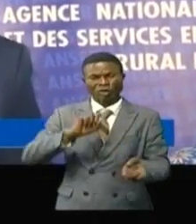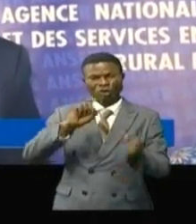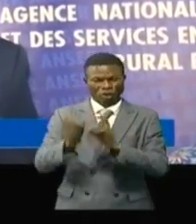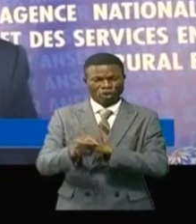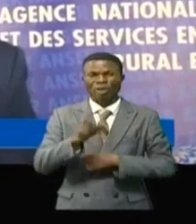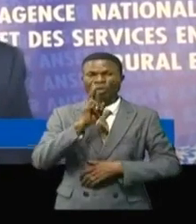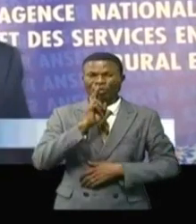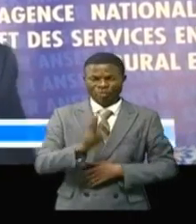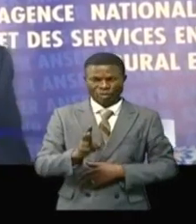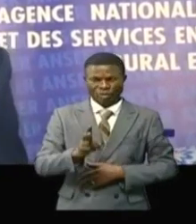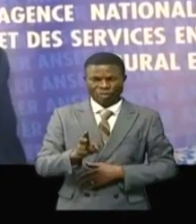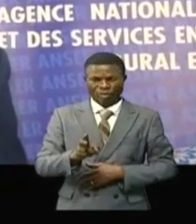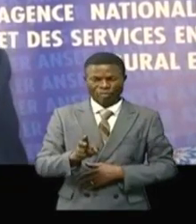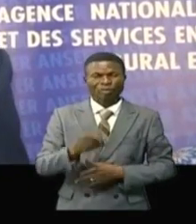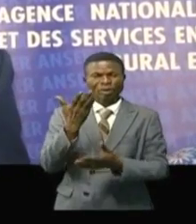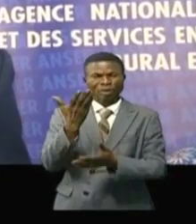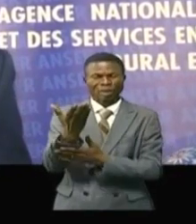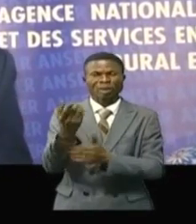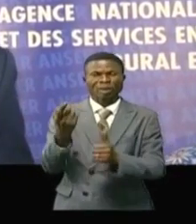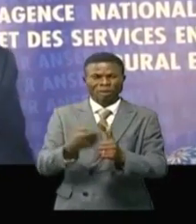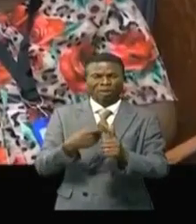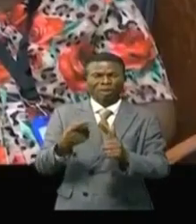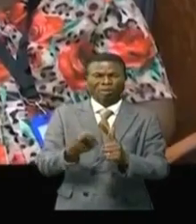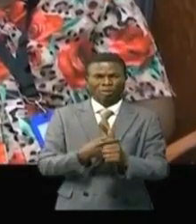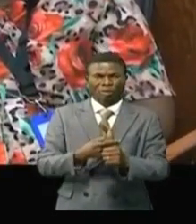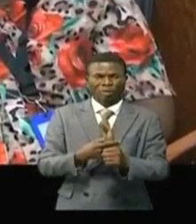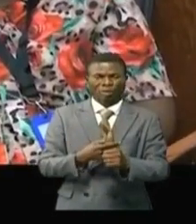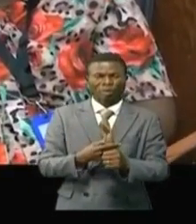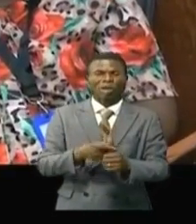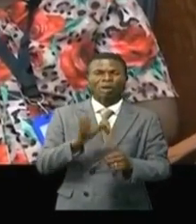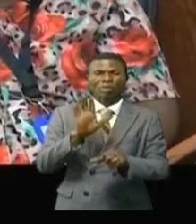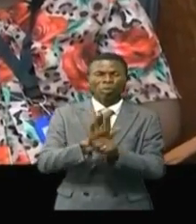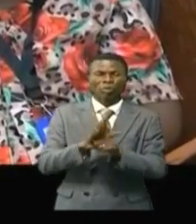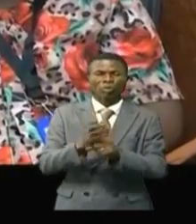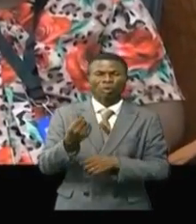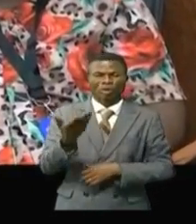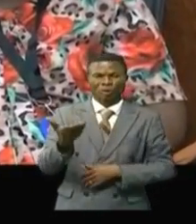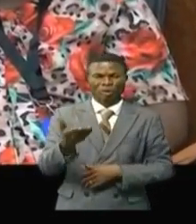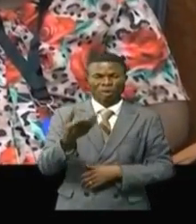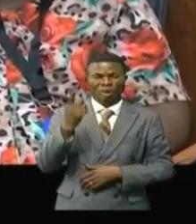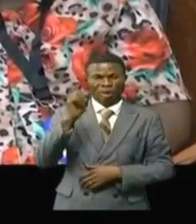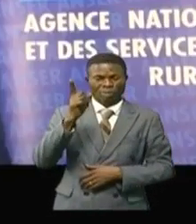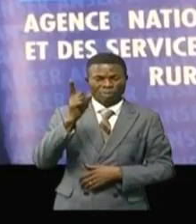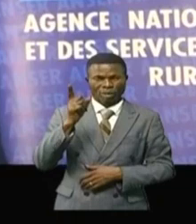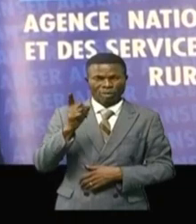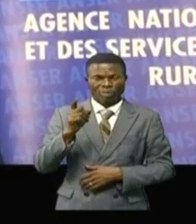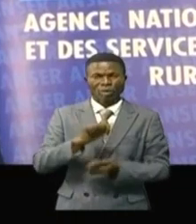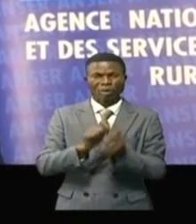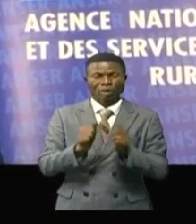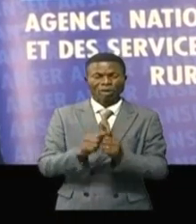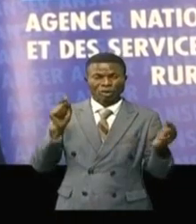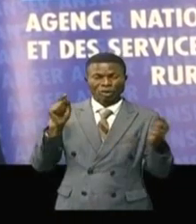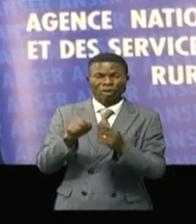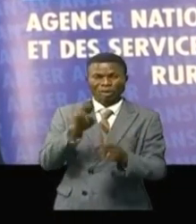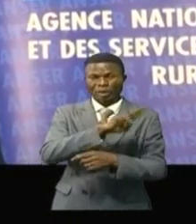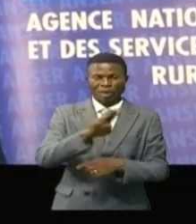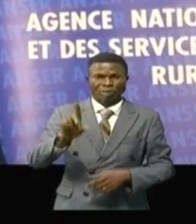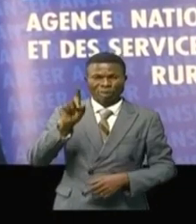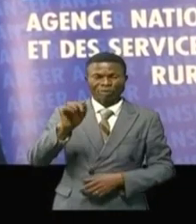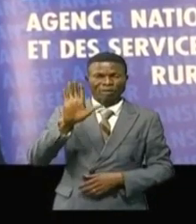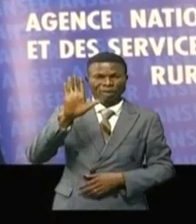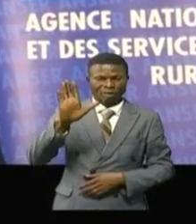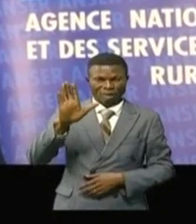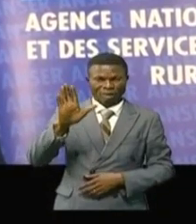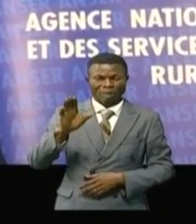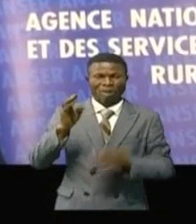Mais cela exige à ce qu'il y ait des moyens. Les premiers jalons, c'est d'ici 2025, atteindre 30% des